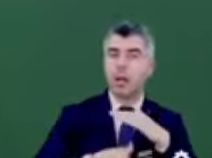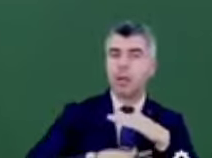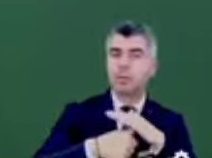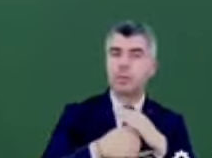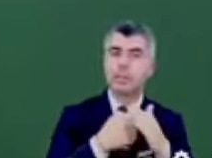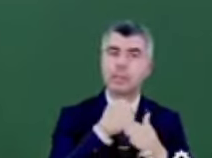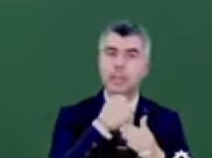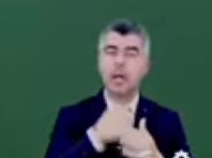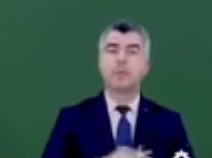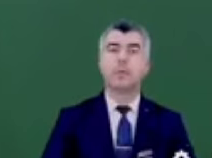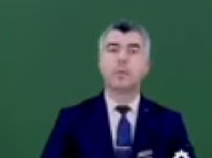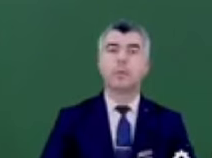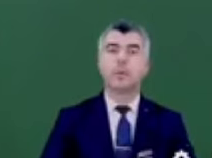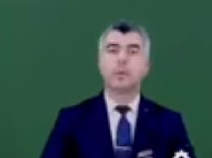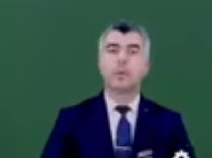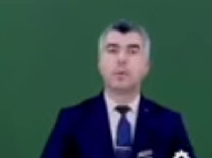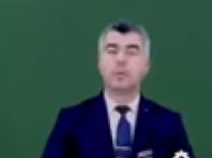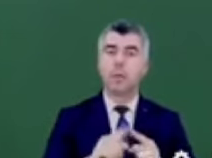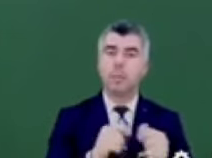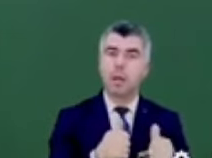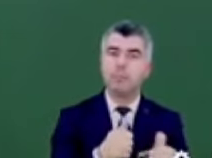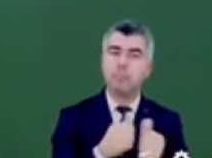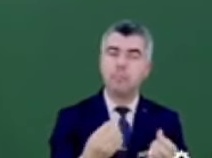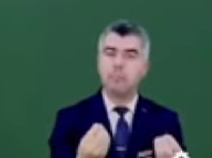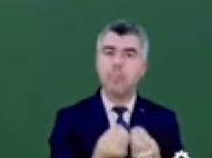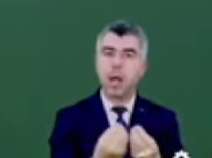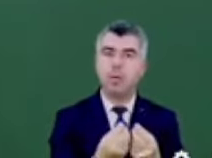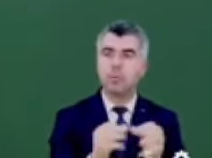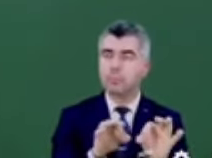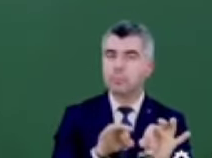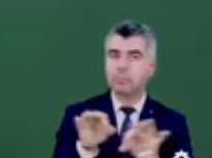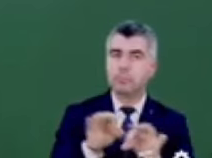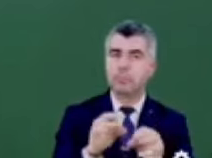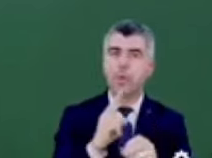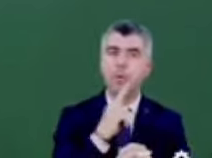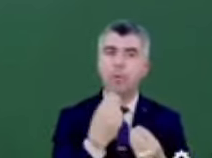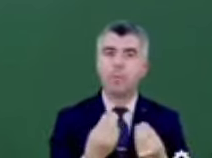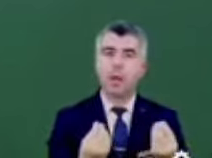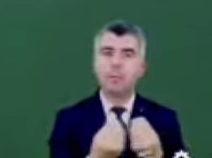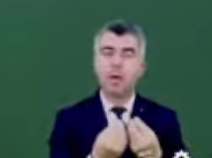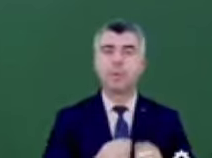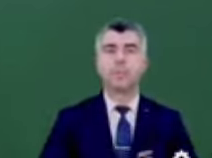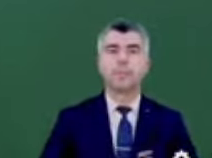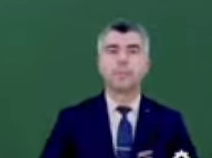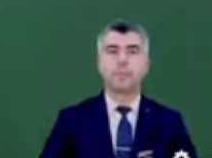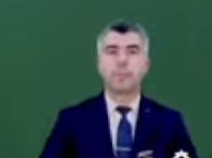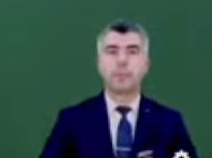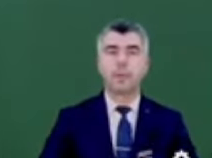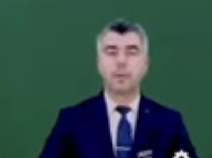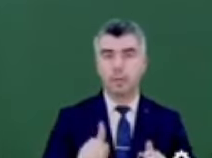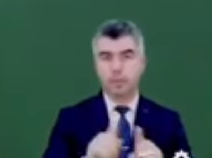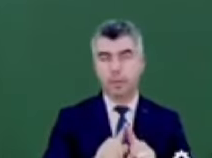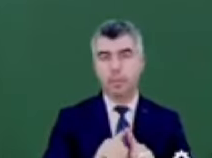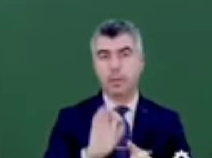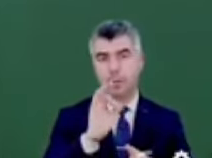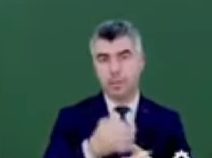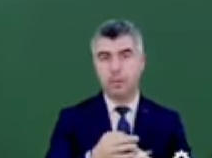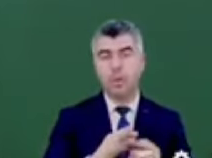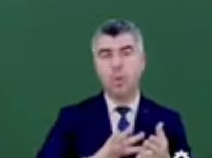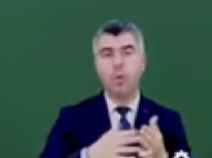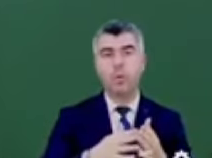والاتصال بصفته من مرافق الدوله المسيره بصوره مستقله والتي تتطلب ان يقوم بها في